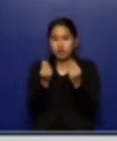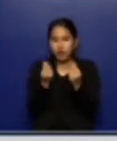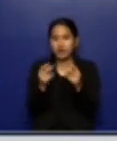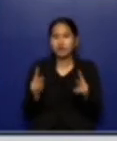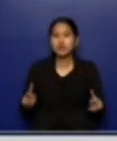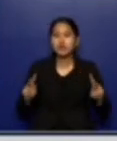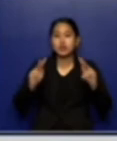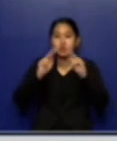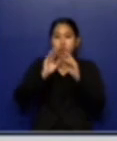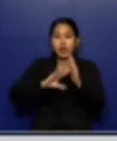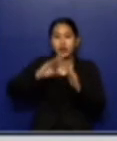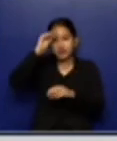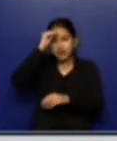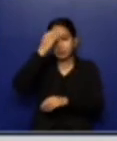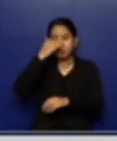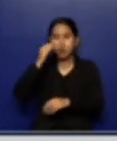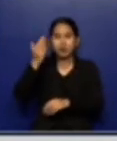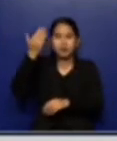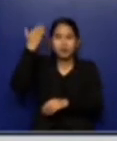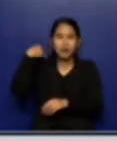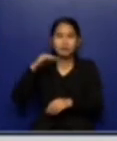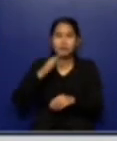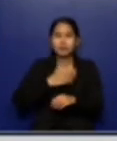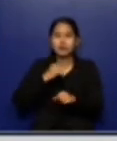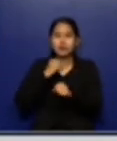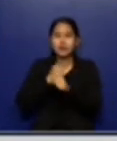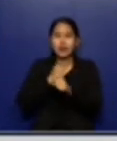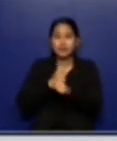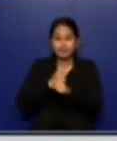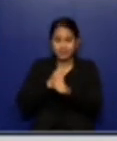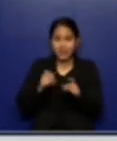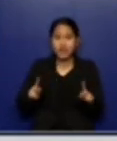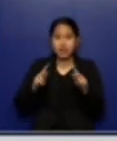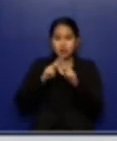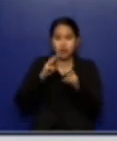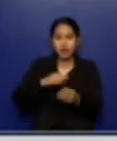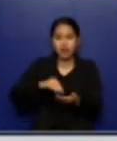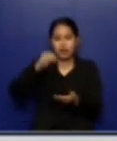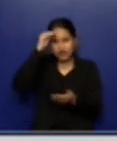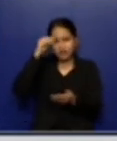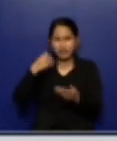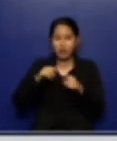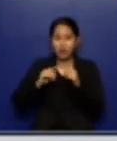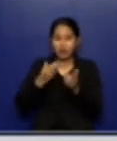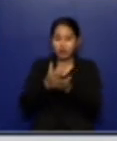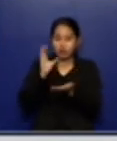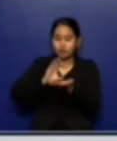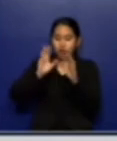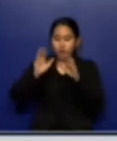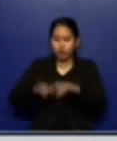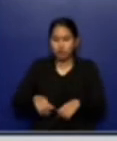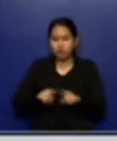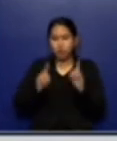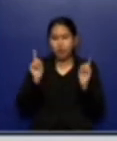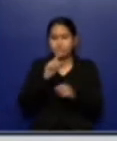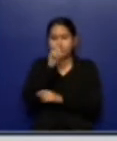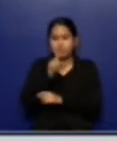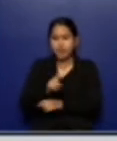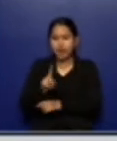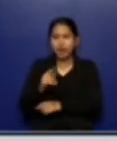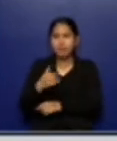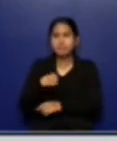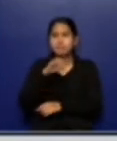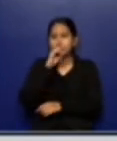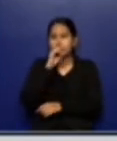งศึกษาเพราะผมเคยรับราชการกระทรวงนี้ที่มันลดลงอาจจะเป็นเกี่ยวกับงบลงทุนแต่ผมมาติดใจตรงที่ว่ารัฐบาลว่าจะขึ้น